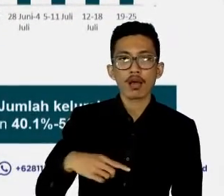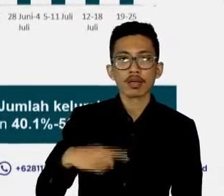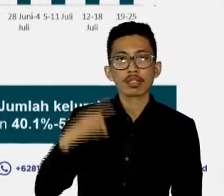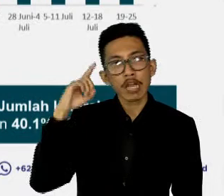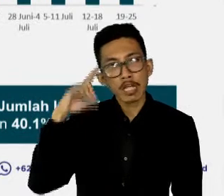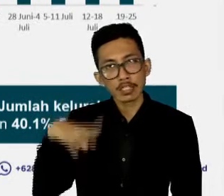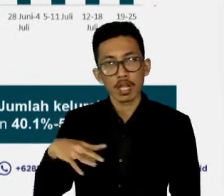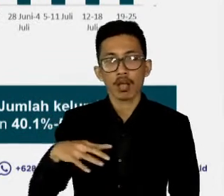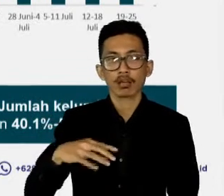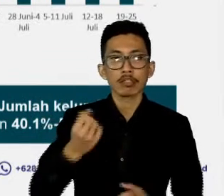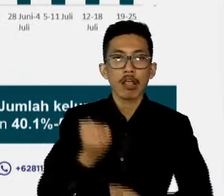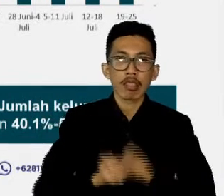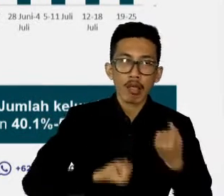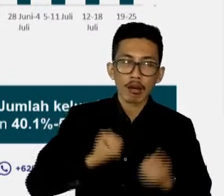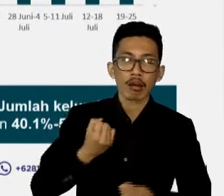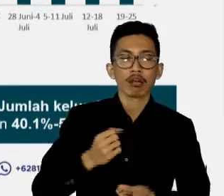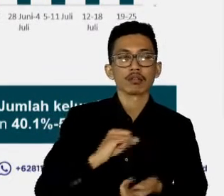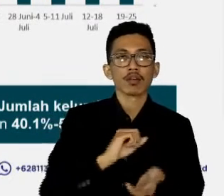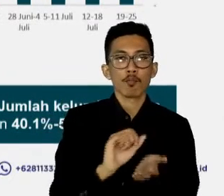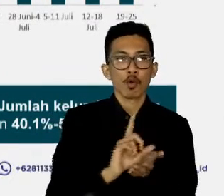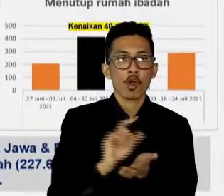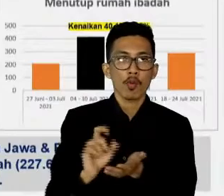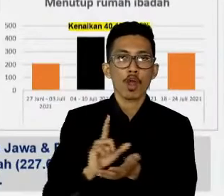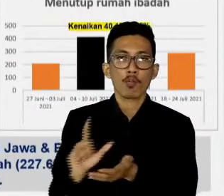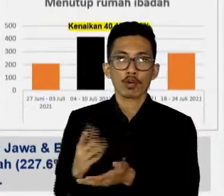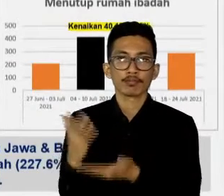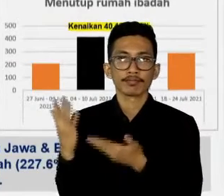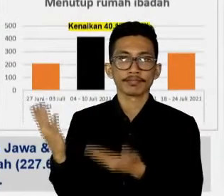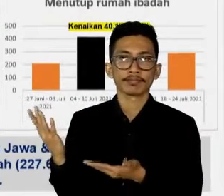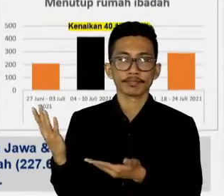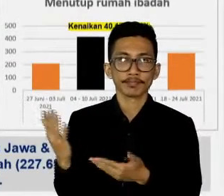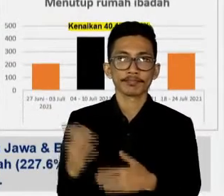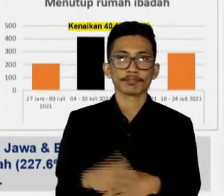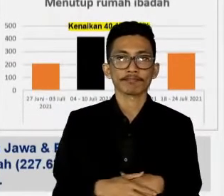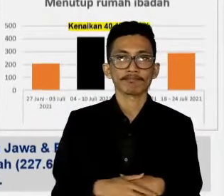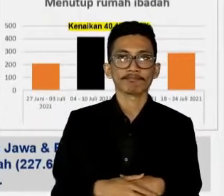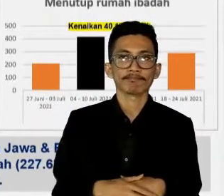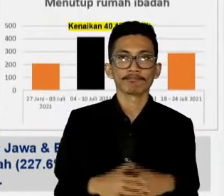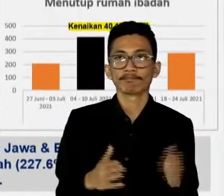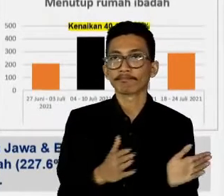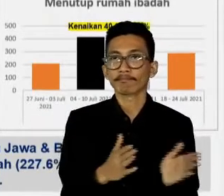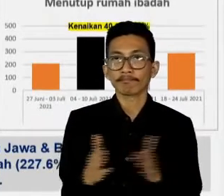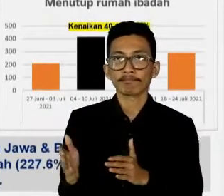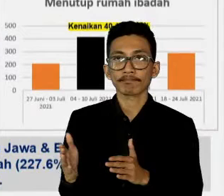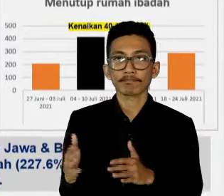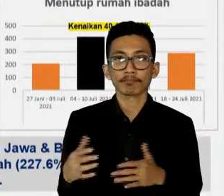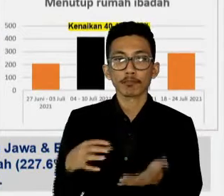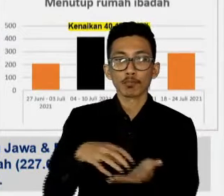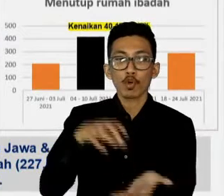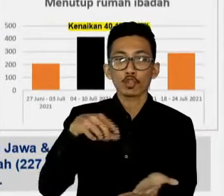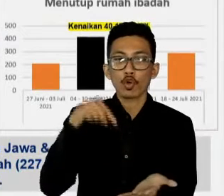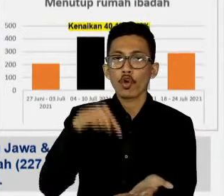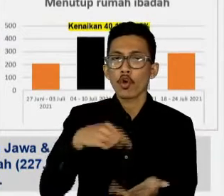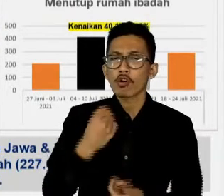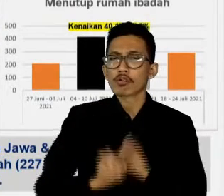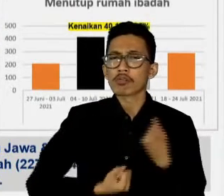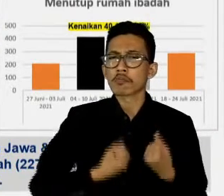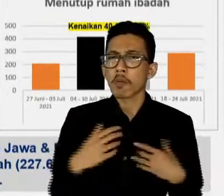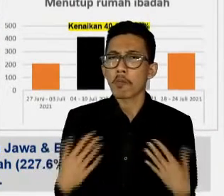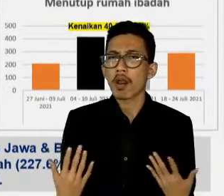ada di wilayahnya. Mungkin kita lanjut ke slide berikutnya, Dr. Lula, biar lebih tahu apa sih yang dilakukan sama posko, mungkin itu ya. Kita bagi